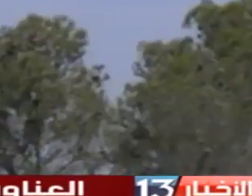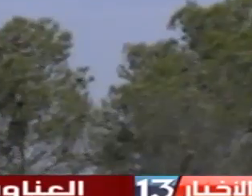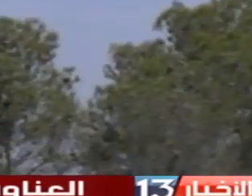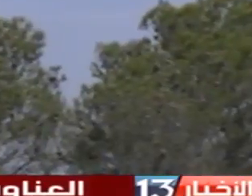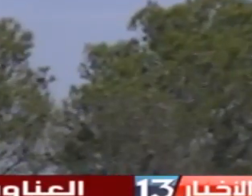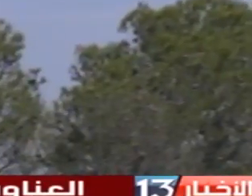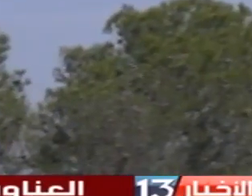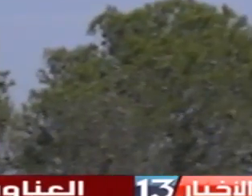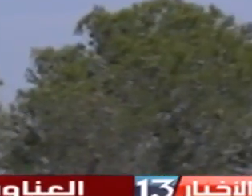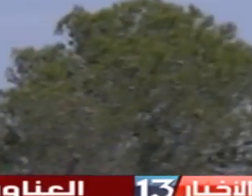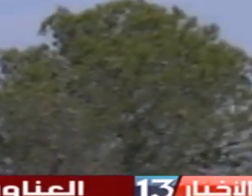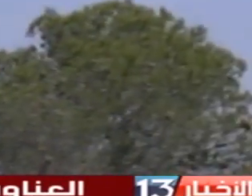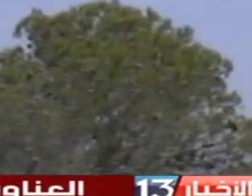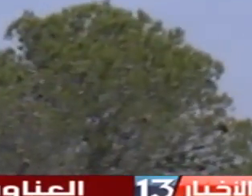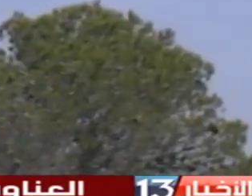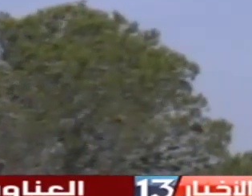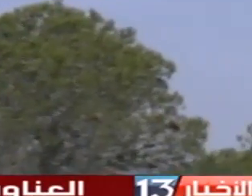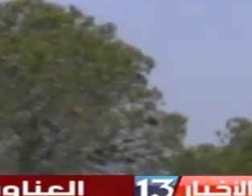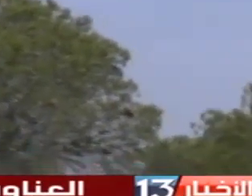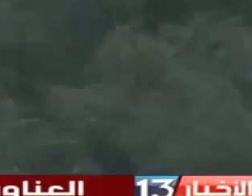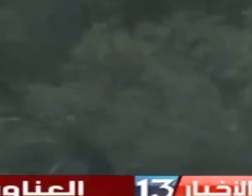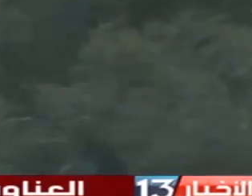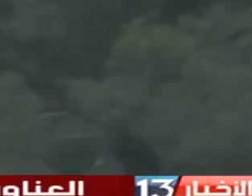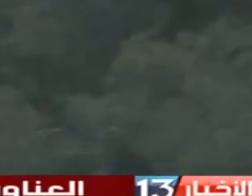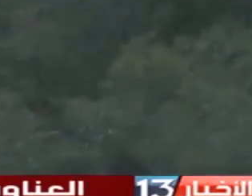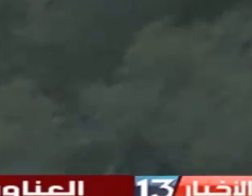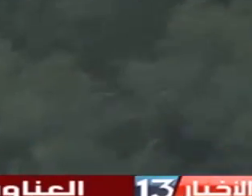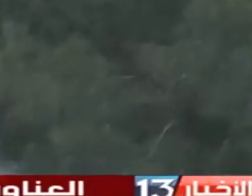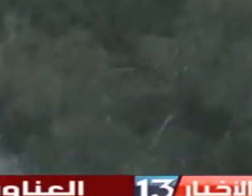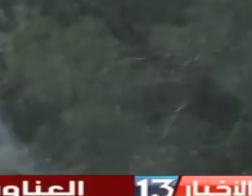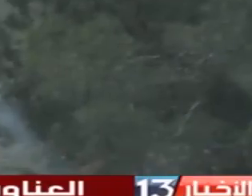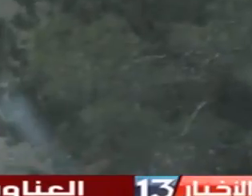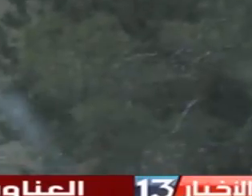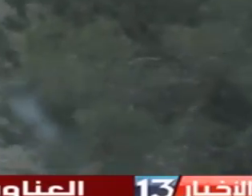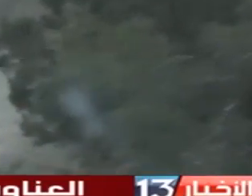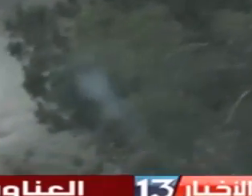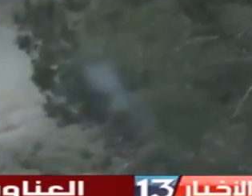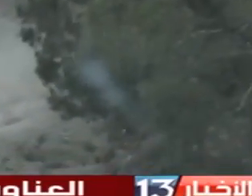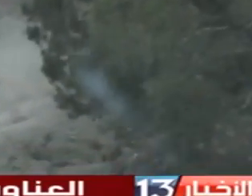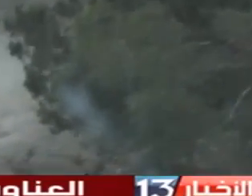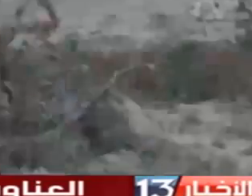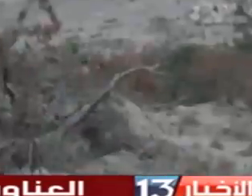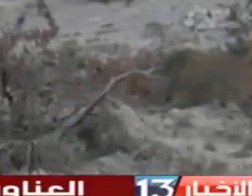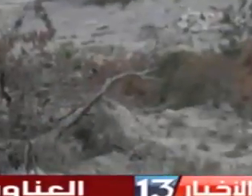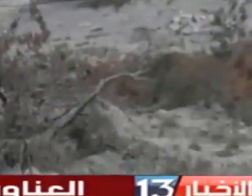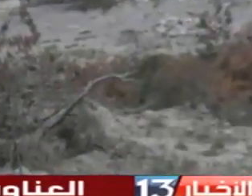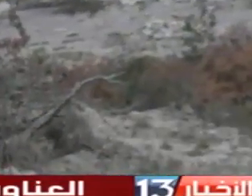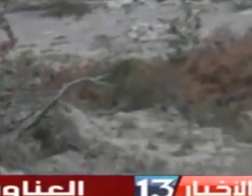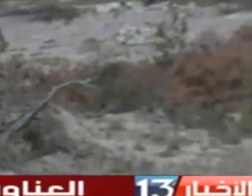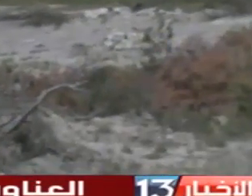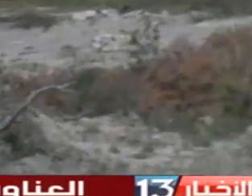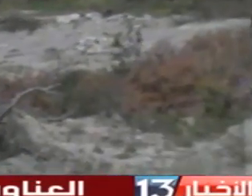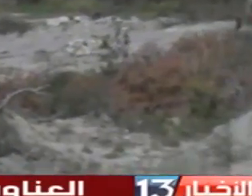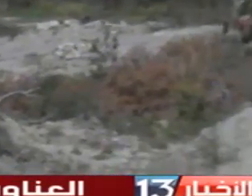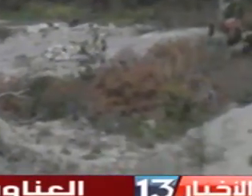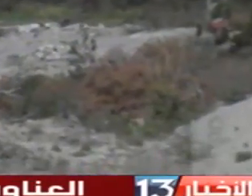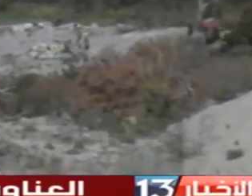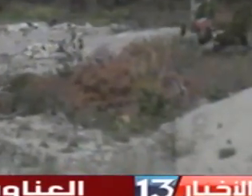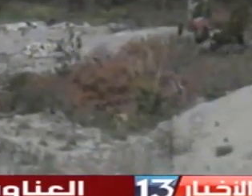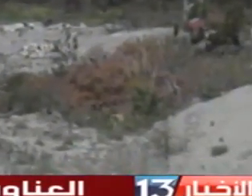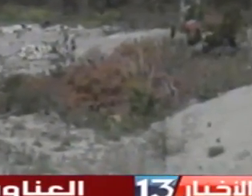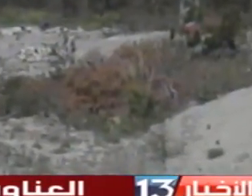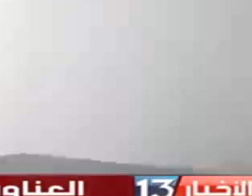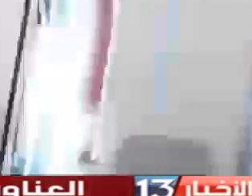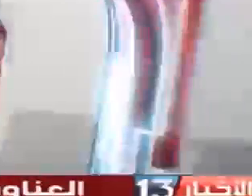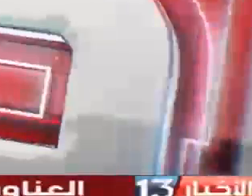بغابات سركون وجبل لله عيش بالكاف غدات عمليه عسكريه وامنيه استباقيه اسفرت عن القضاء على عنصر